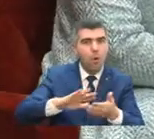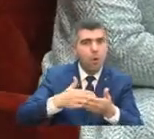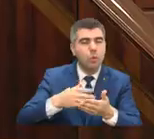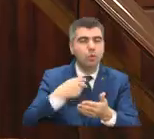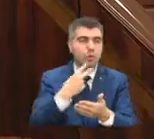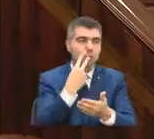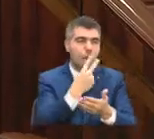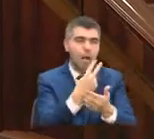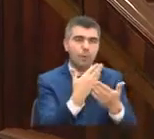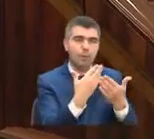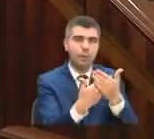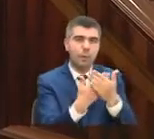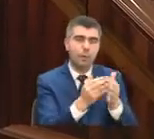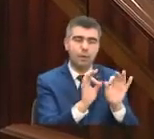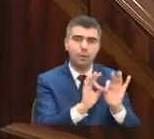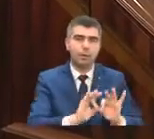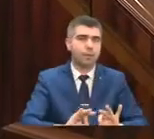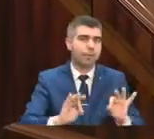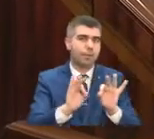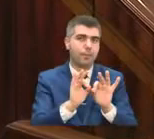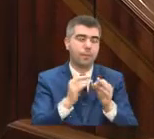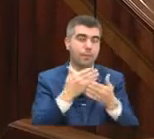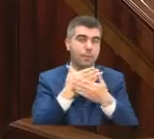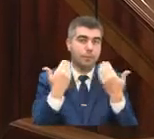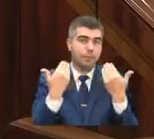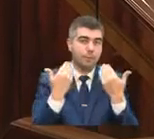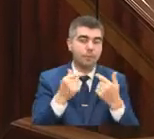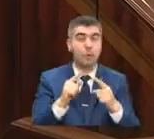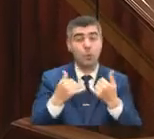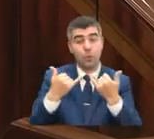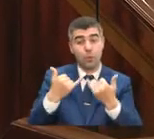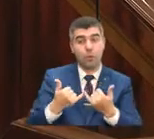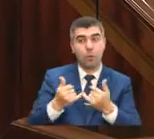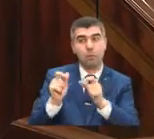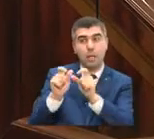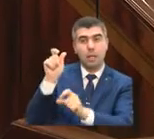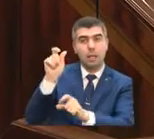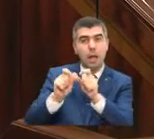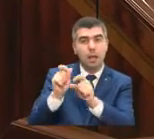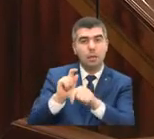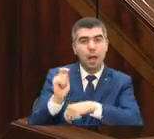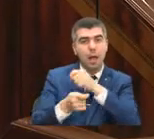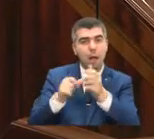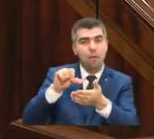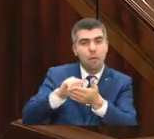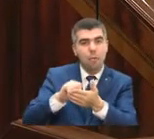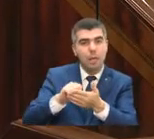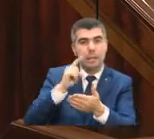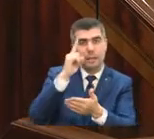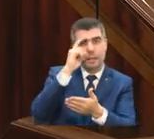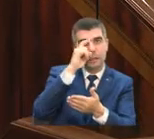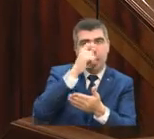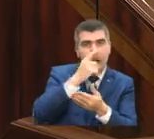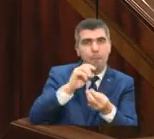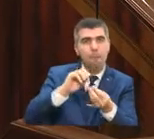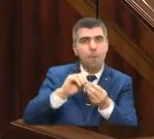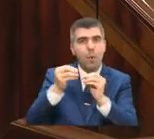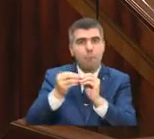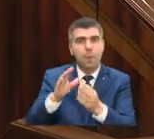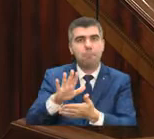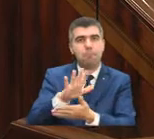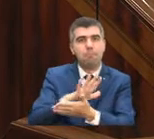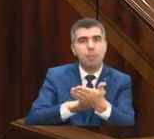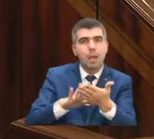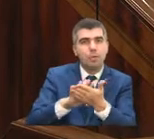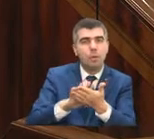منه والو السيد الوزير. اليوم الساكنة القروية تعاني، اليوم كاين تكيس الهشاشة، تكيس الأزمة في السكن